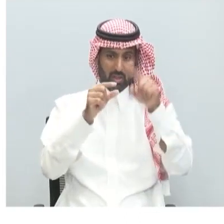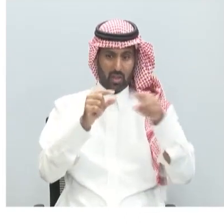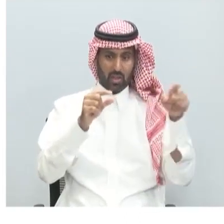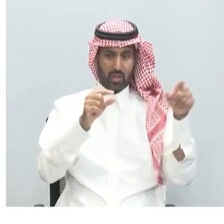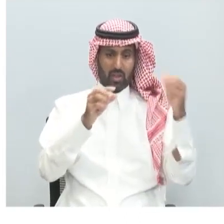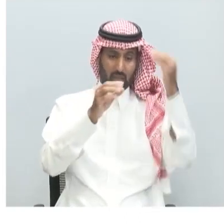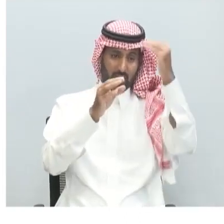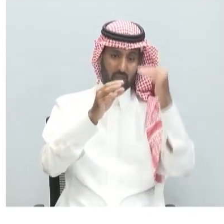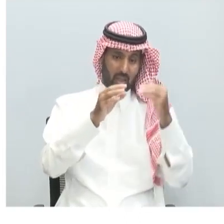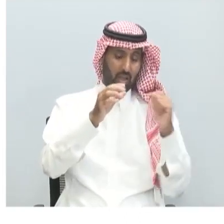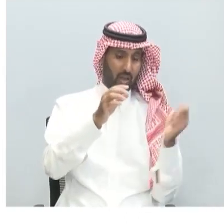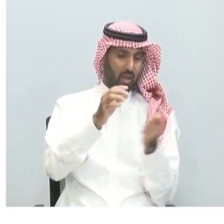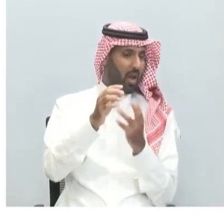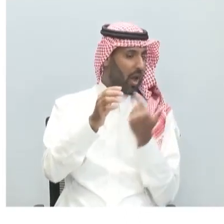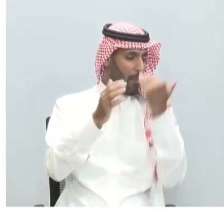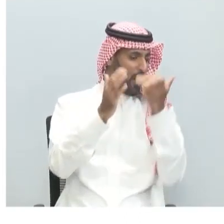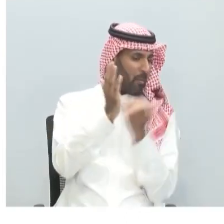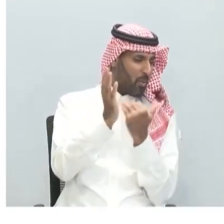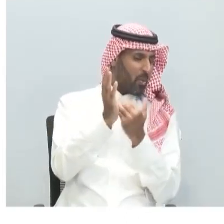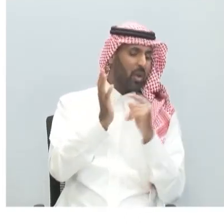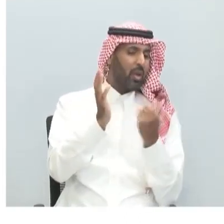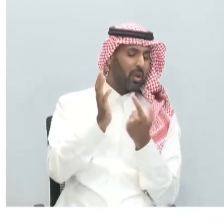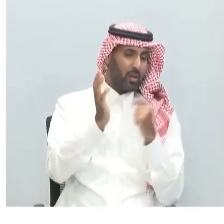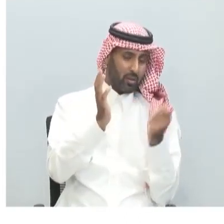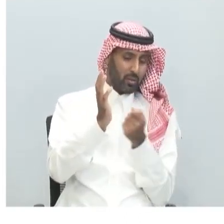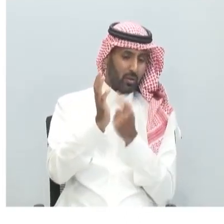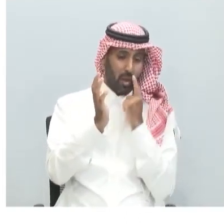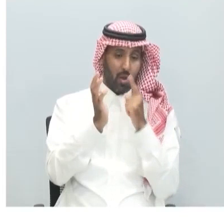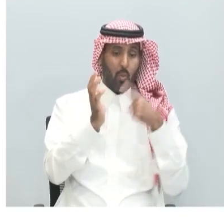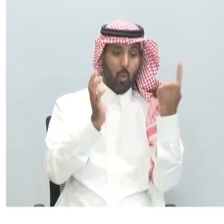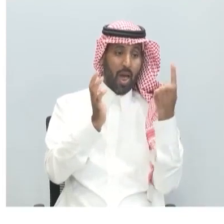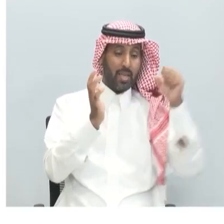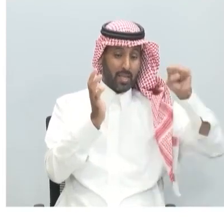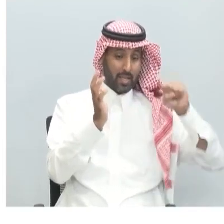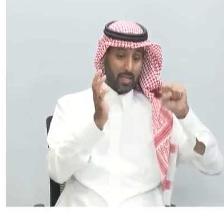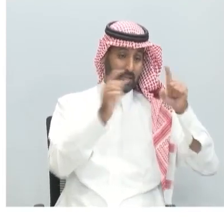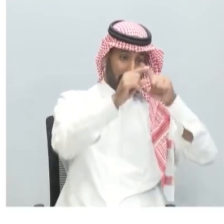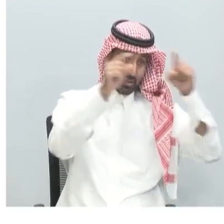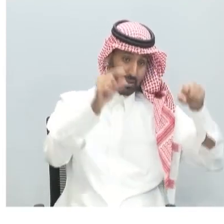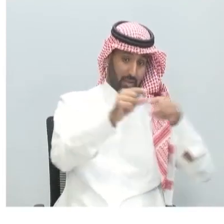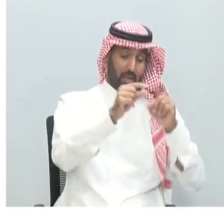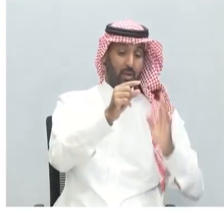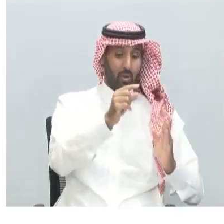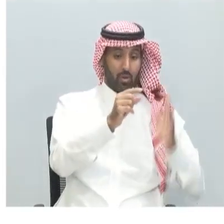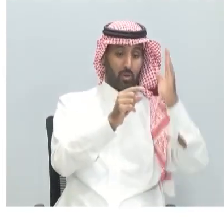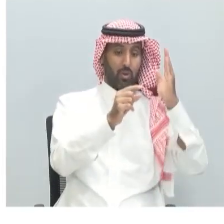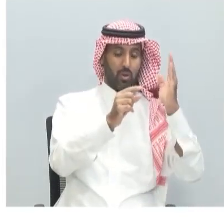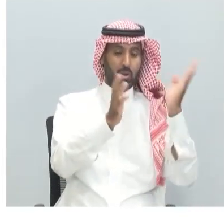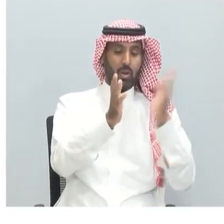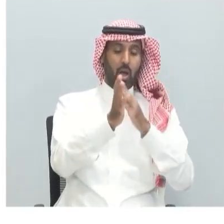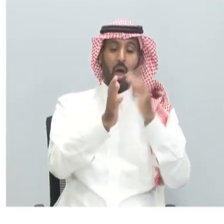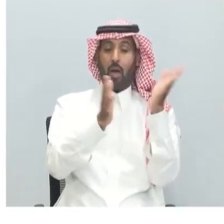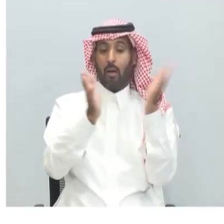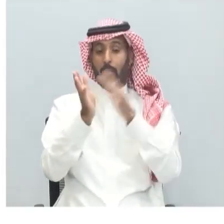تحت المربع وارسمها بما انه لدي الاس اثنين اذا سهم